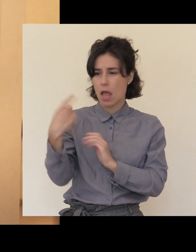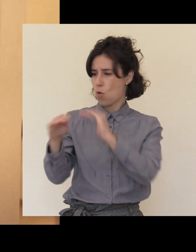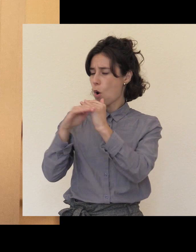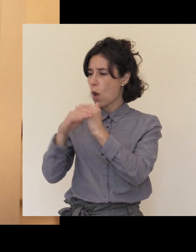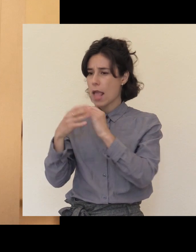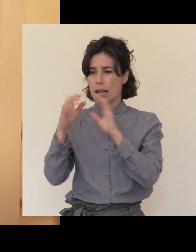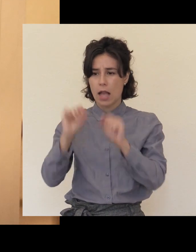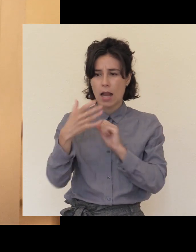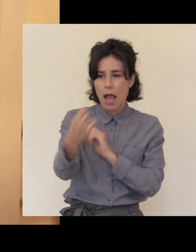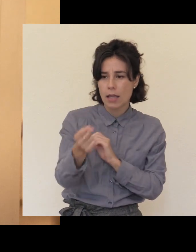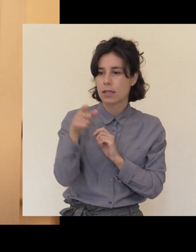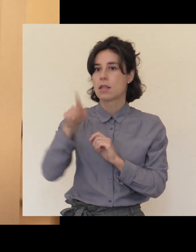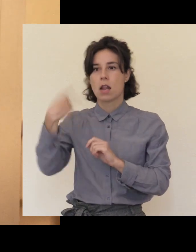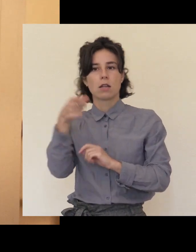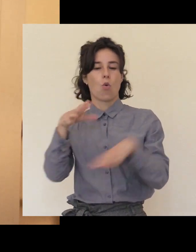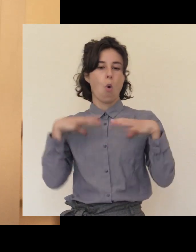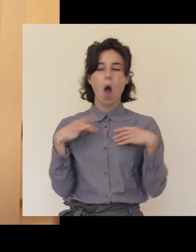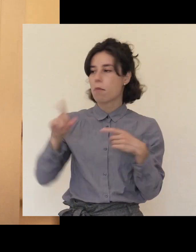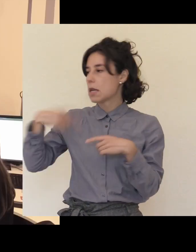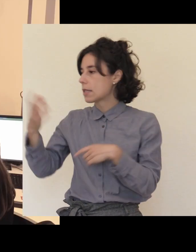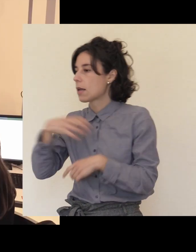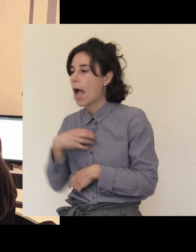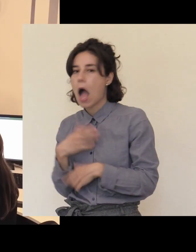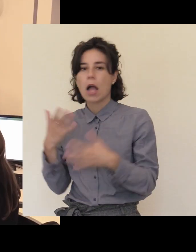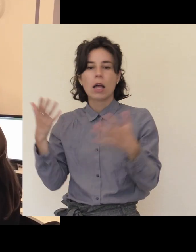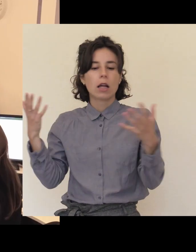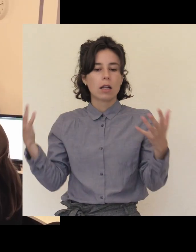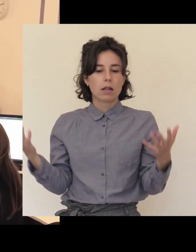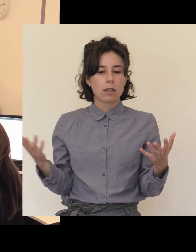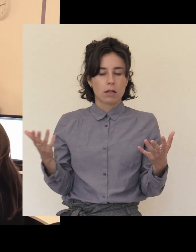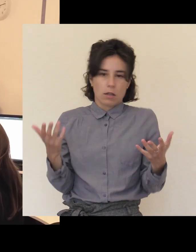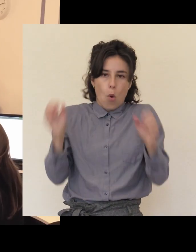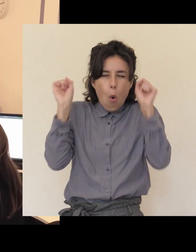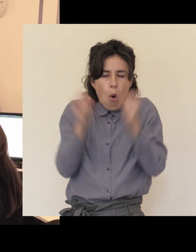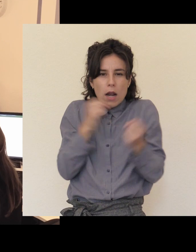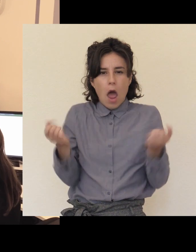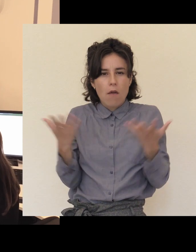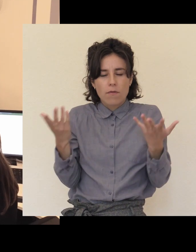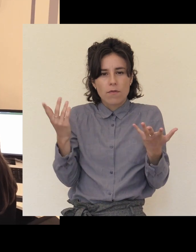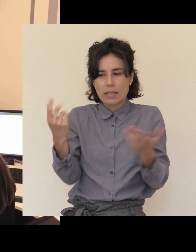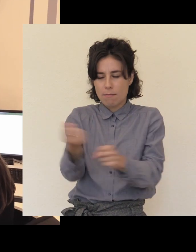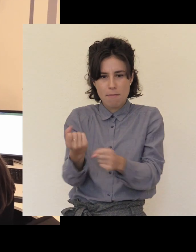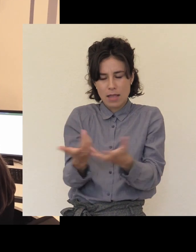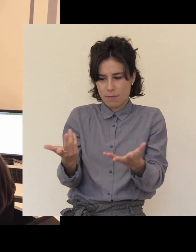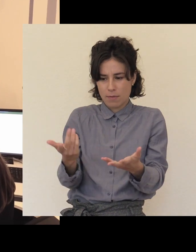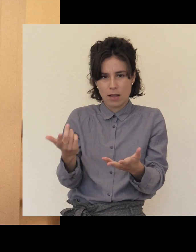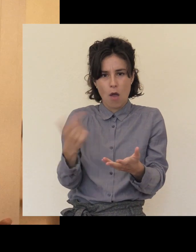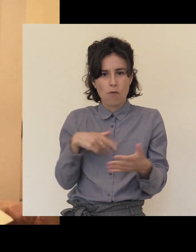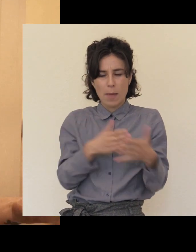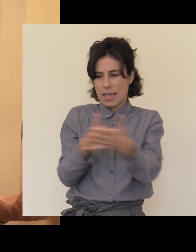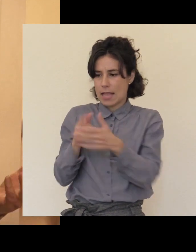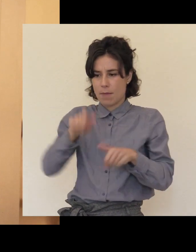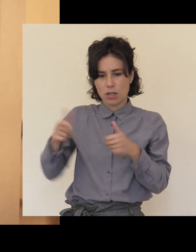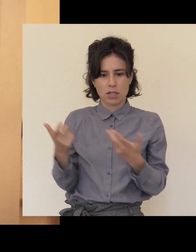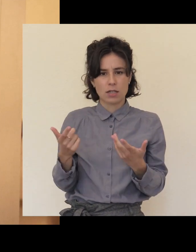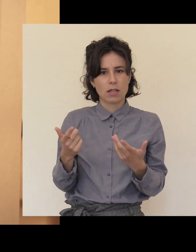erreichbar. Dann ist die in Urlaub. Die nächste ist krank. Und es ist unglaublich. Was machen Sie eigentlich hier mit uns Behinderten? Wollen